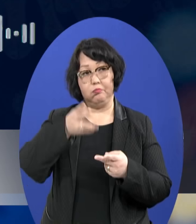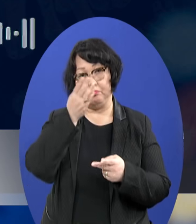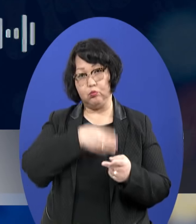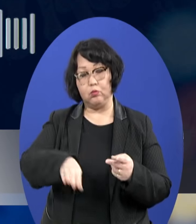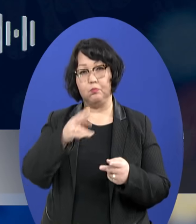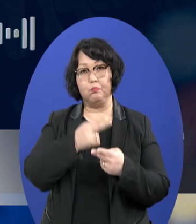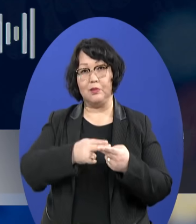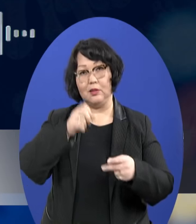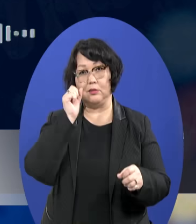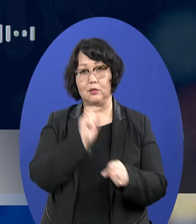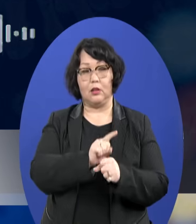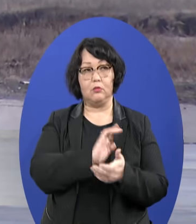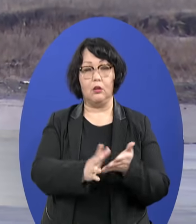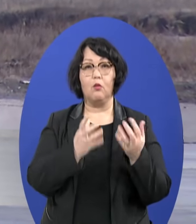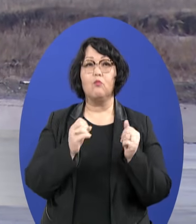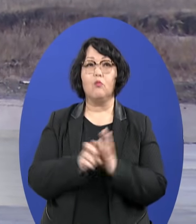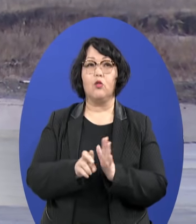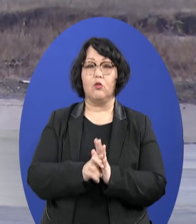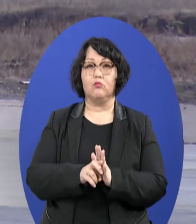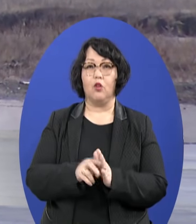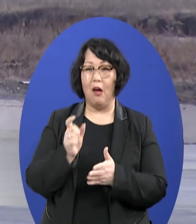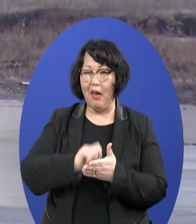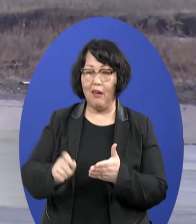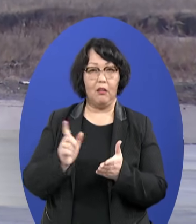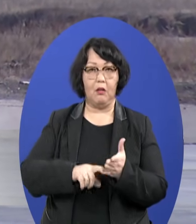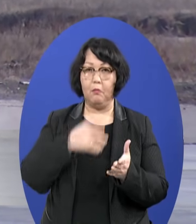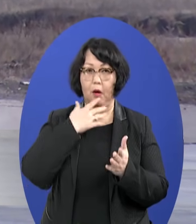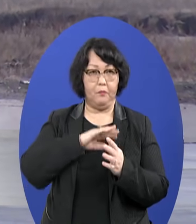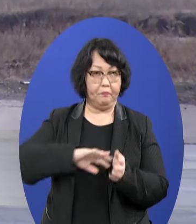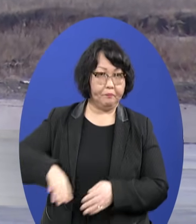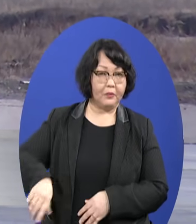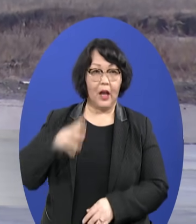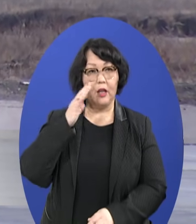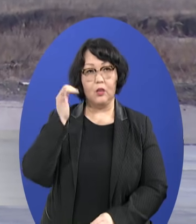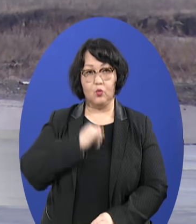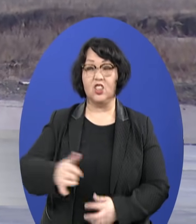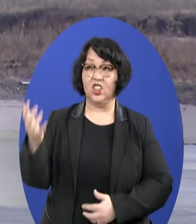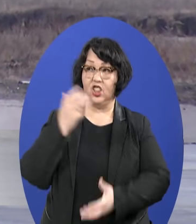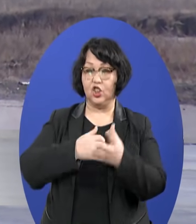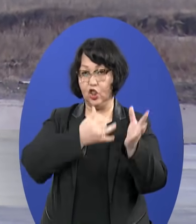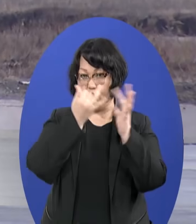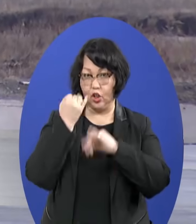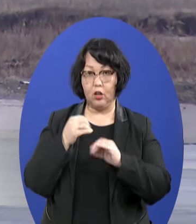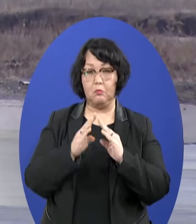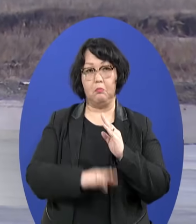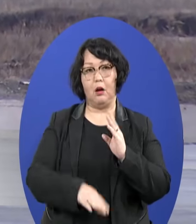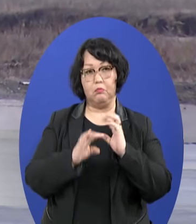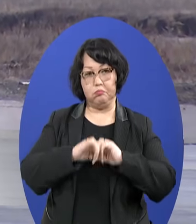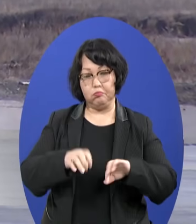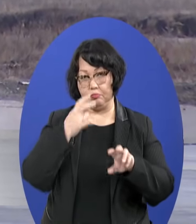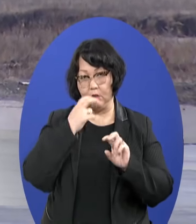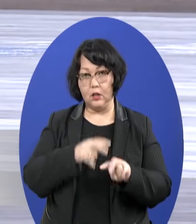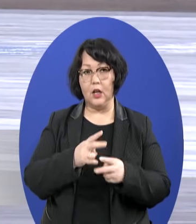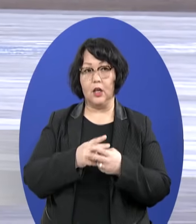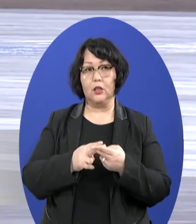авах боломжтойгоор ялгаатай байгаа. Гадаадаас ирэх иргэд 7 хоног тусгаарлагдана. Ирэх тасалбараа захиалахаас өмнө заавуулын